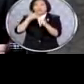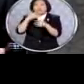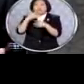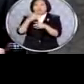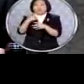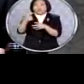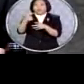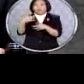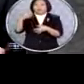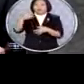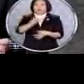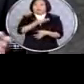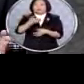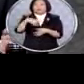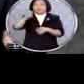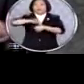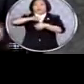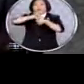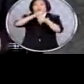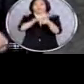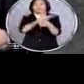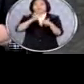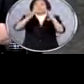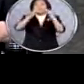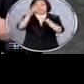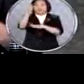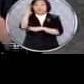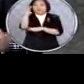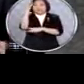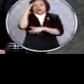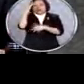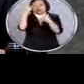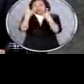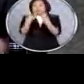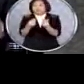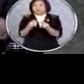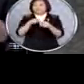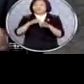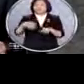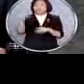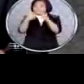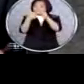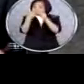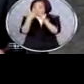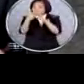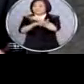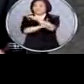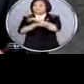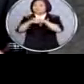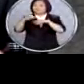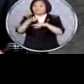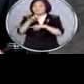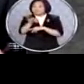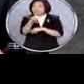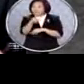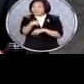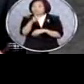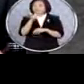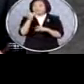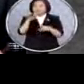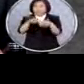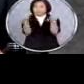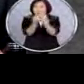垮了国家的财政，因此我们现在的很多的四大基金，好多好多的我们的问题，如果